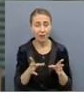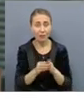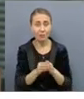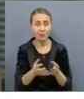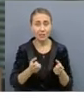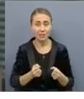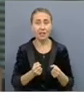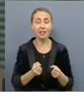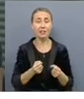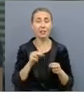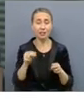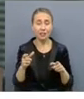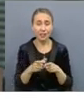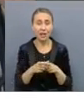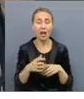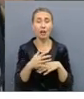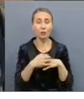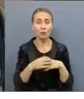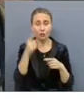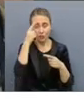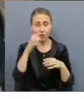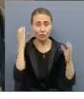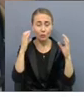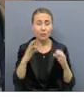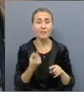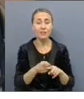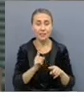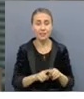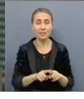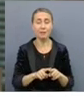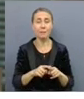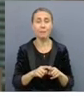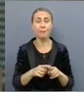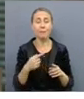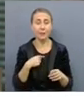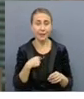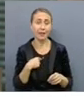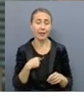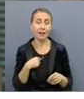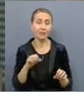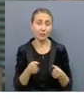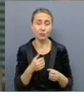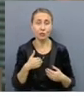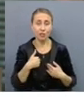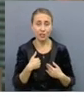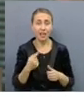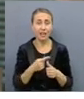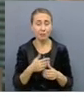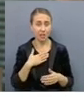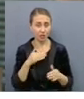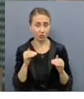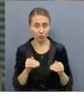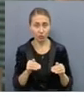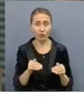принятием присяги в Кукшетауском техническом институте. В связи с этим, пользуясь такой возможностью от имени нашего колледжа, также